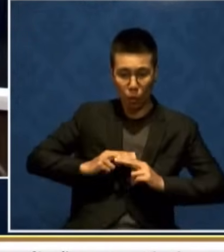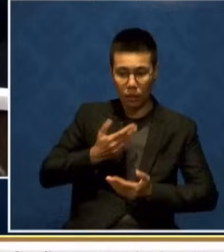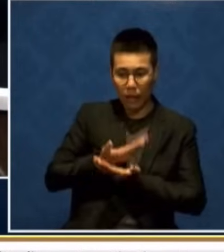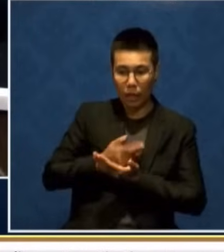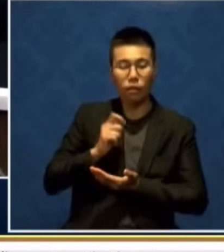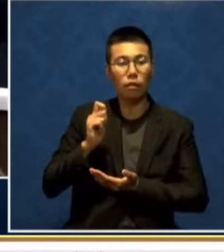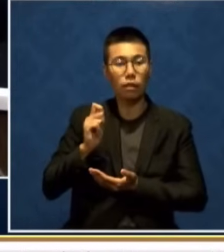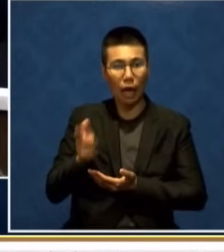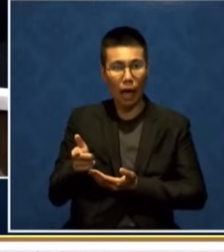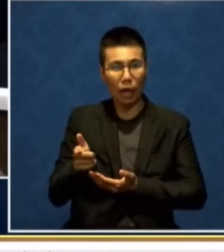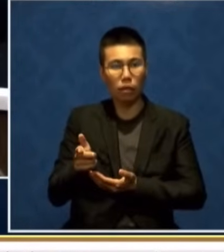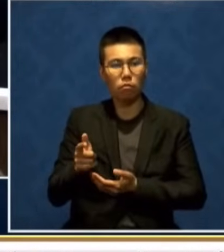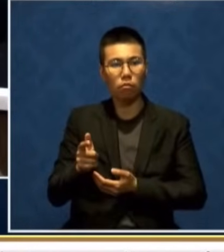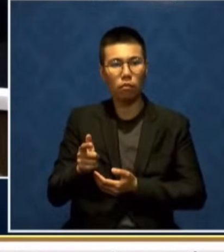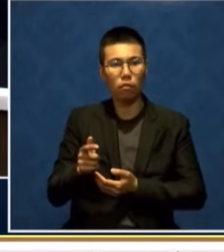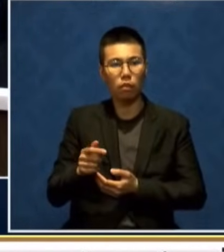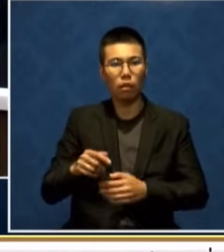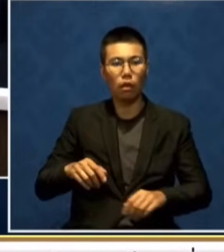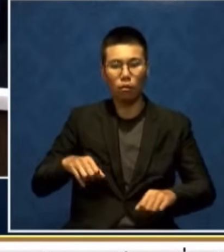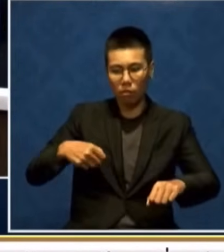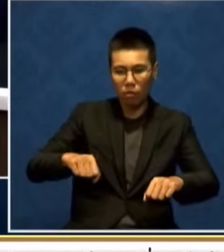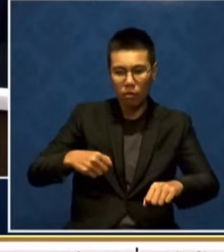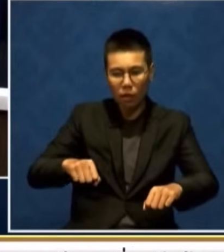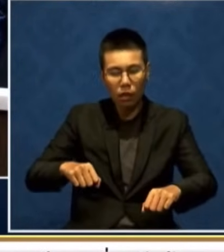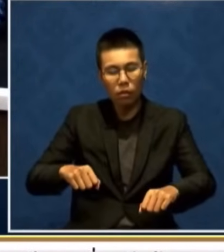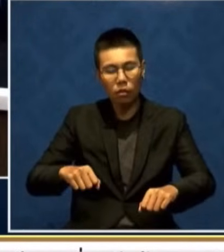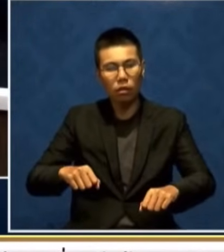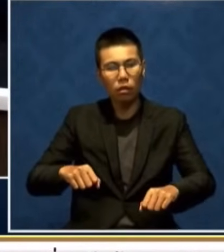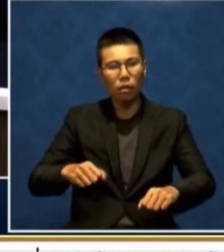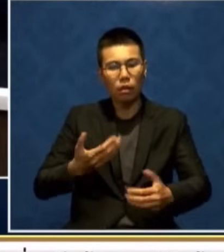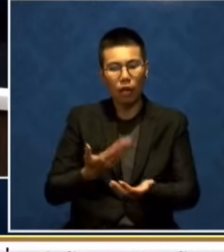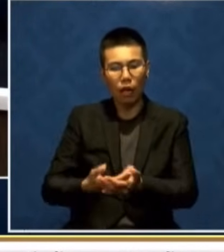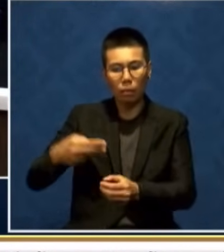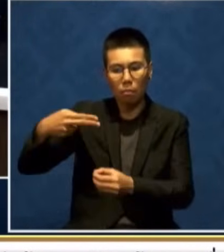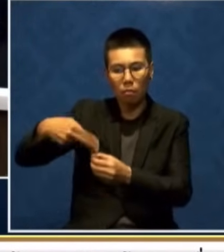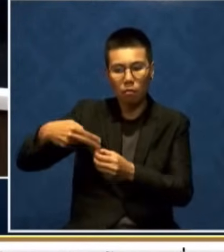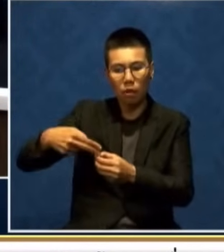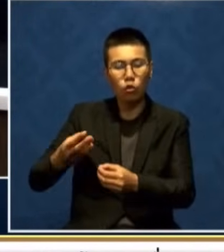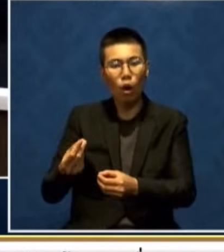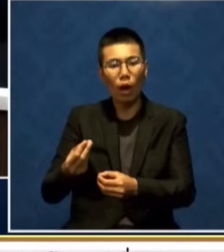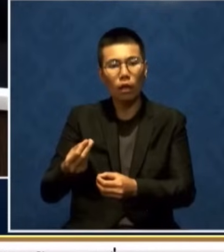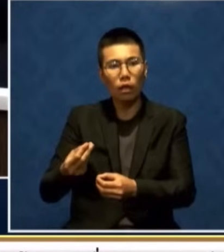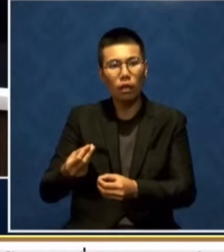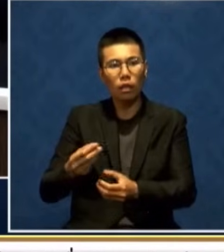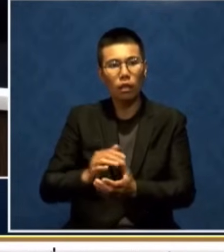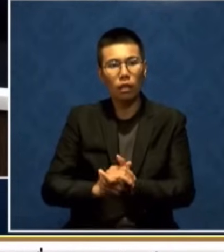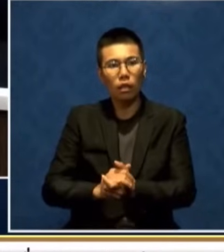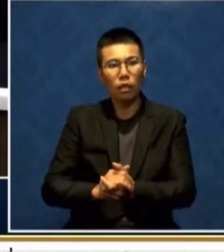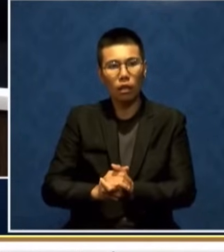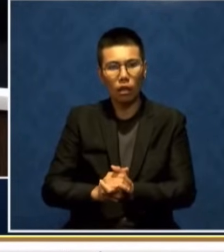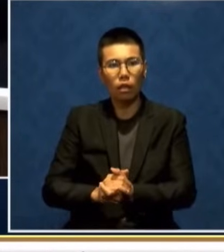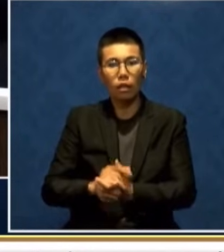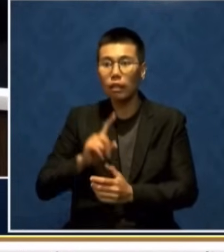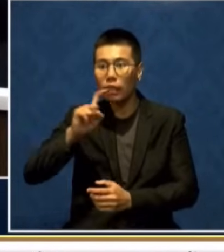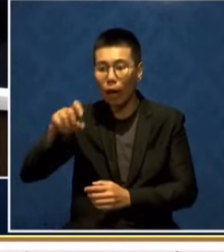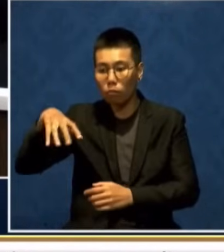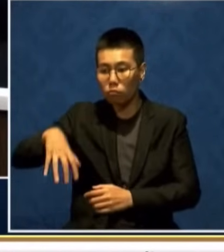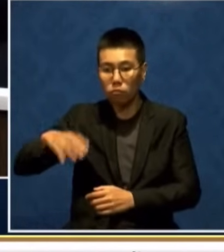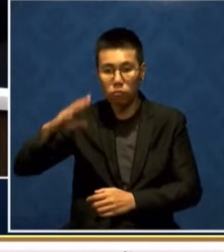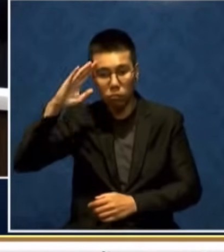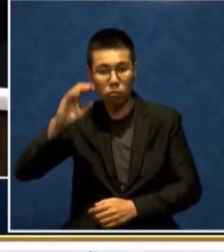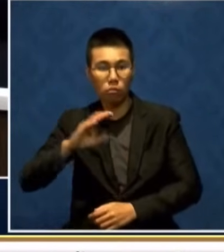ทำงานสายตรวจค่าน้ำมันเท่าไหร่ท่านประธานครับถามทุกโรงพักเขารู้ฮะป้อมต้องใช้เท่าไหร่